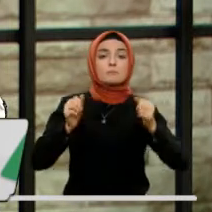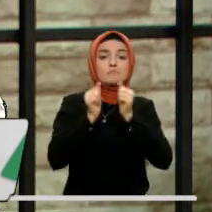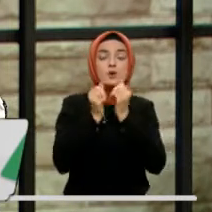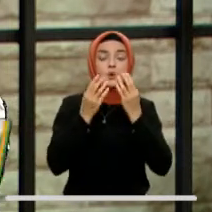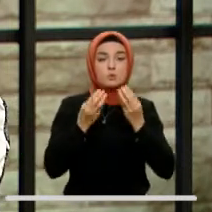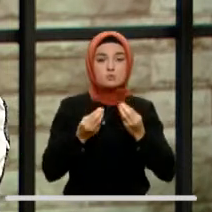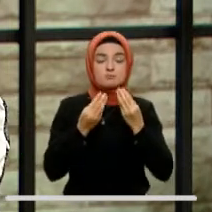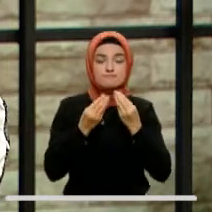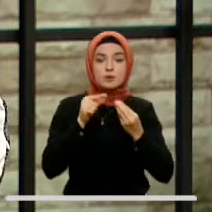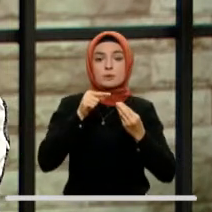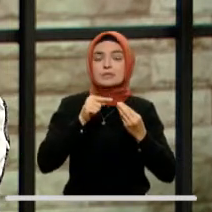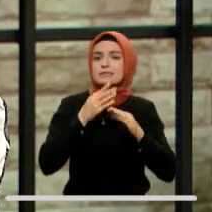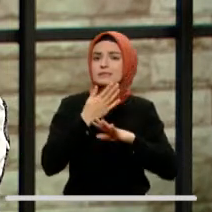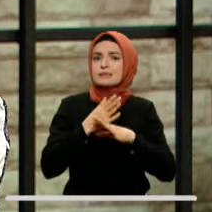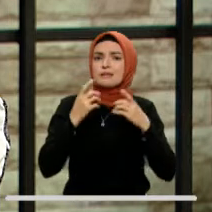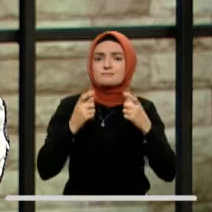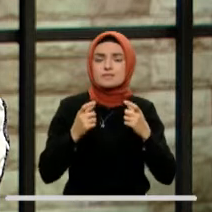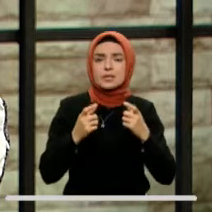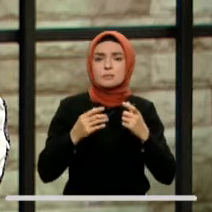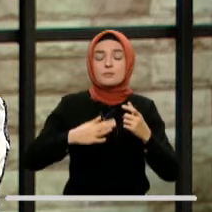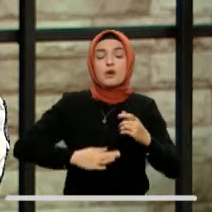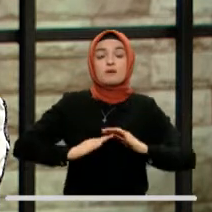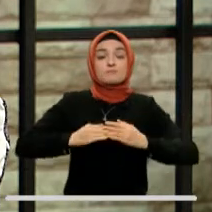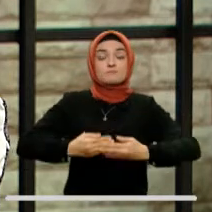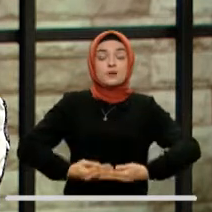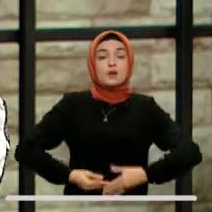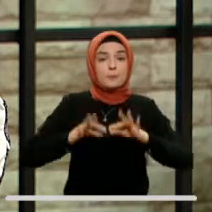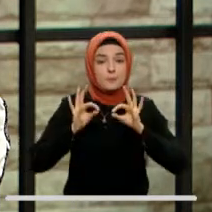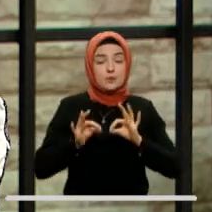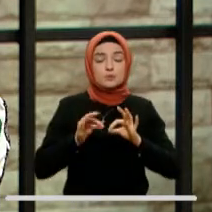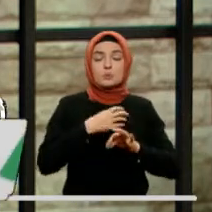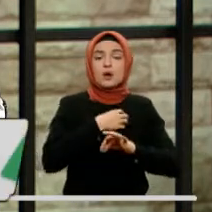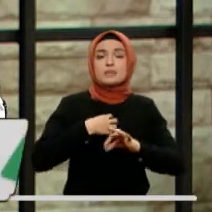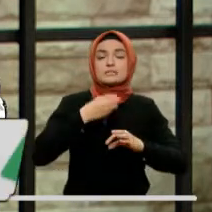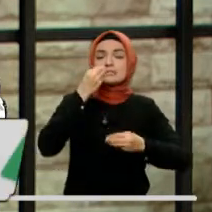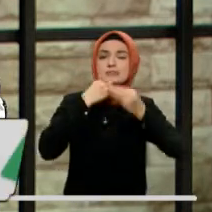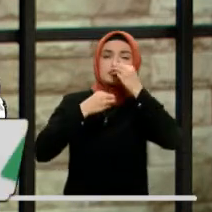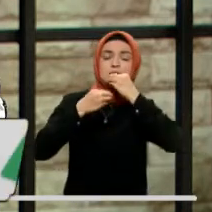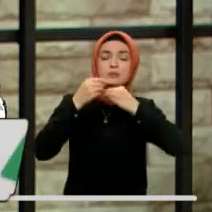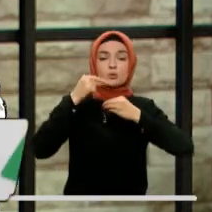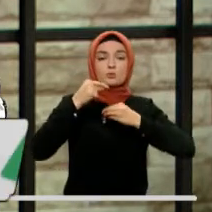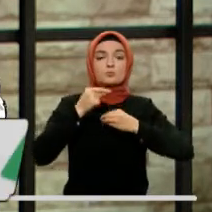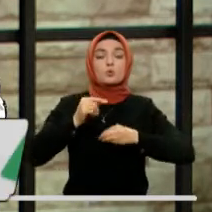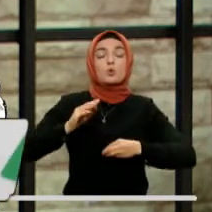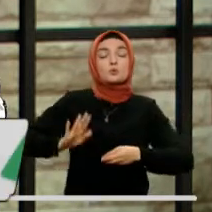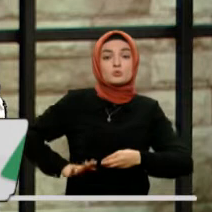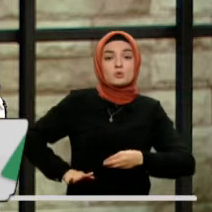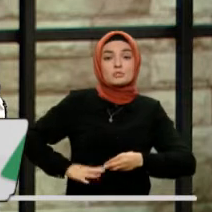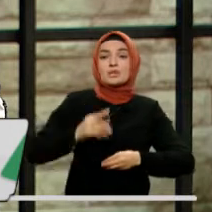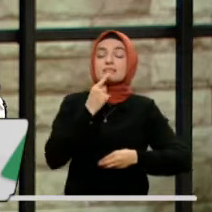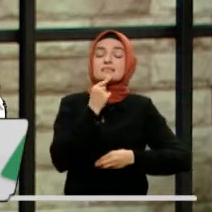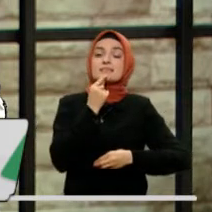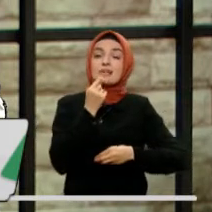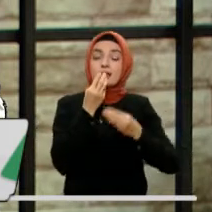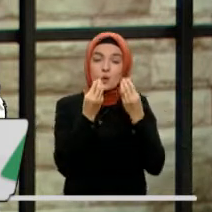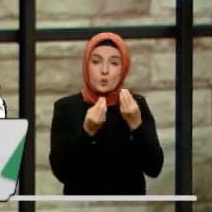diyebilirim. Nereden başlıyor? Hatta anne karnından başlıyor. Annenin yediği besinler çocuğun tat algısını oluşturmaya başlıyor, bebeğin tat